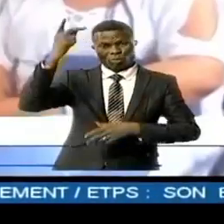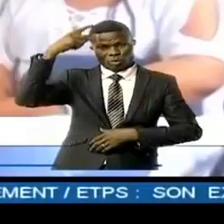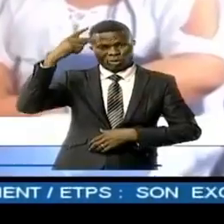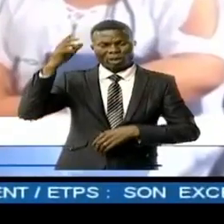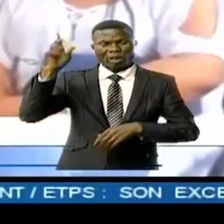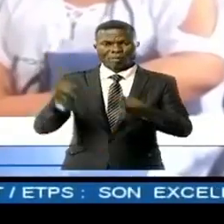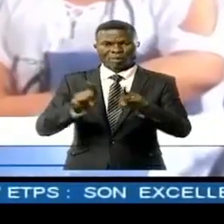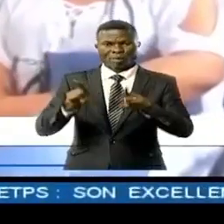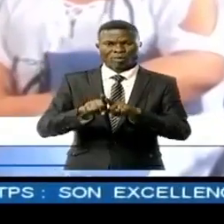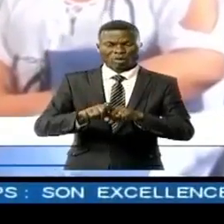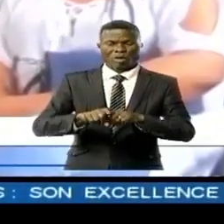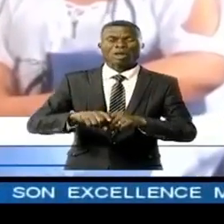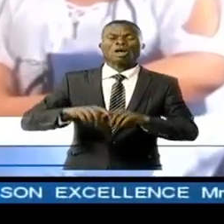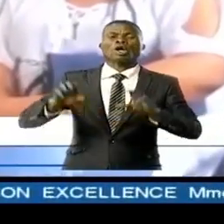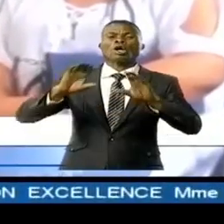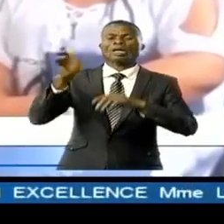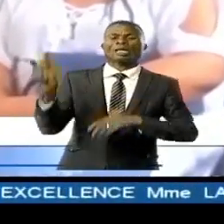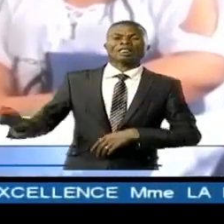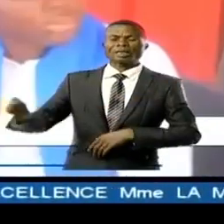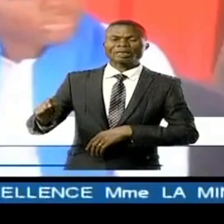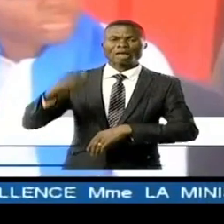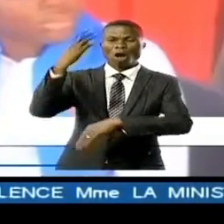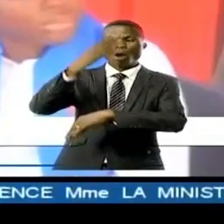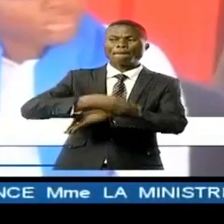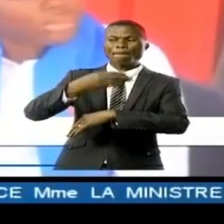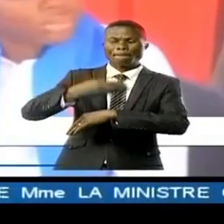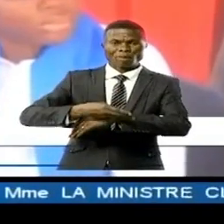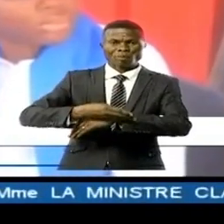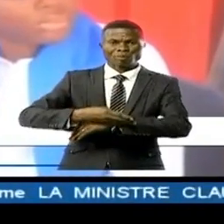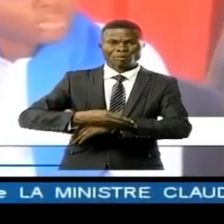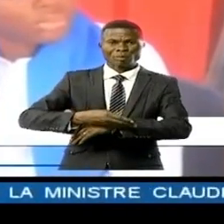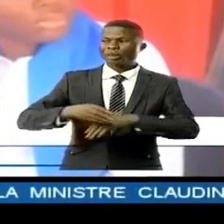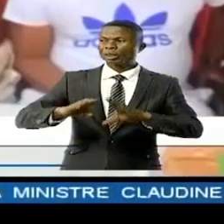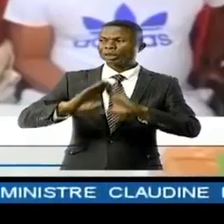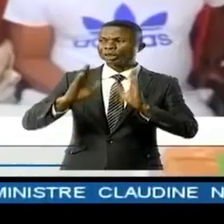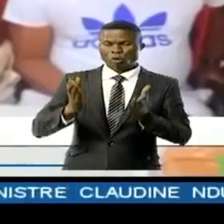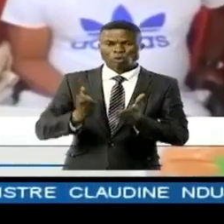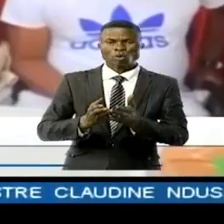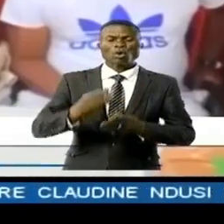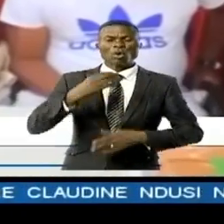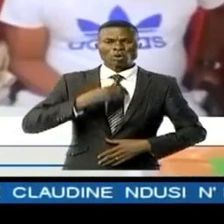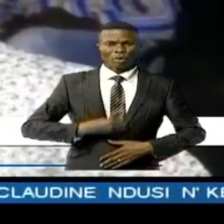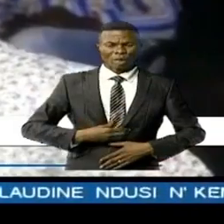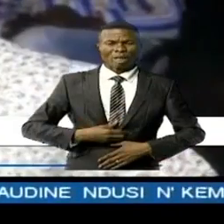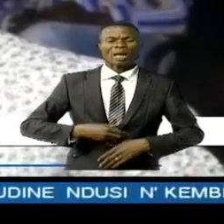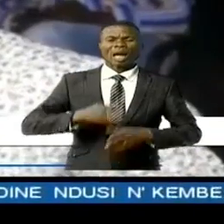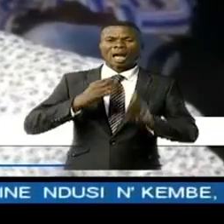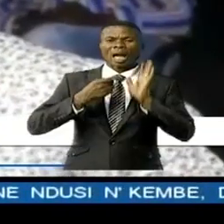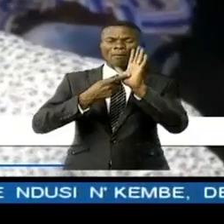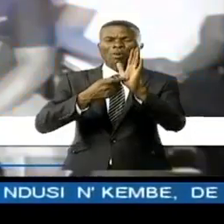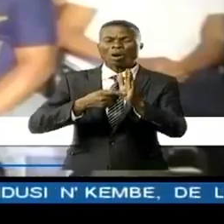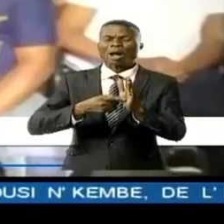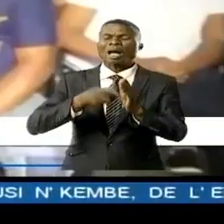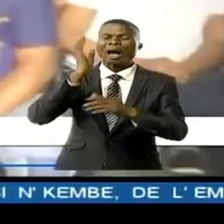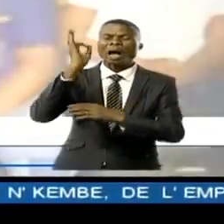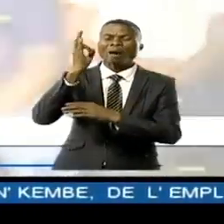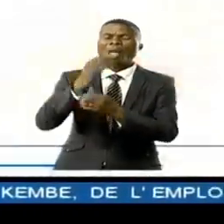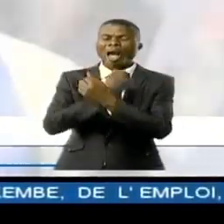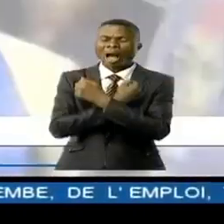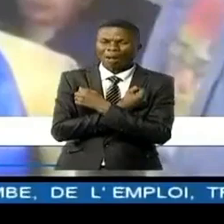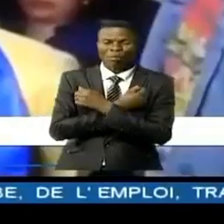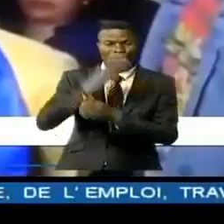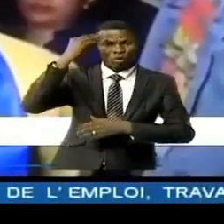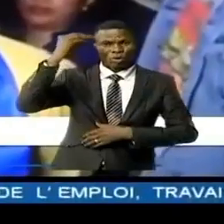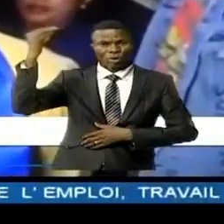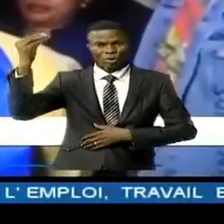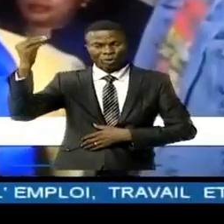avec ses jumeaux en bas à la journée dominicale auprès dés qu'ils mettraient quasi à prêcher un message d'amour et d'espoir en vue